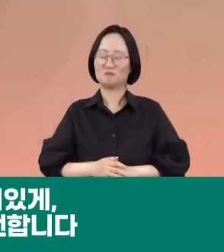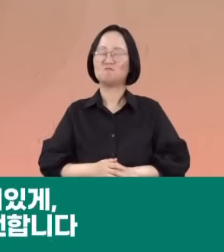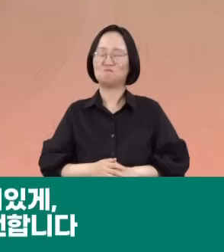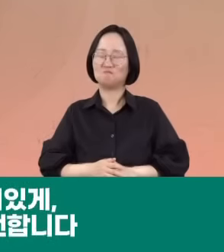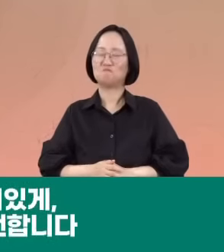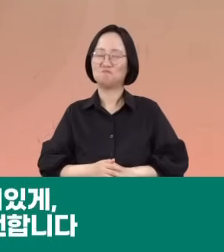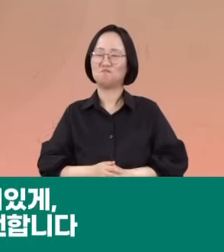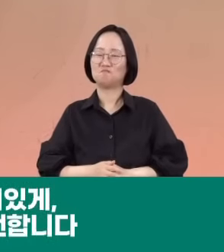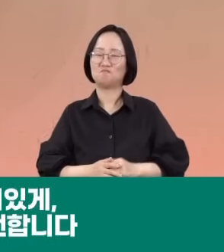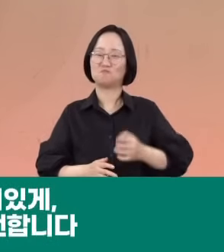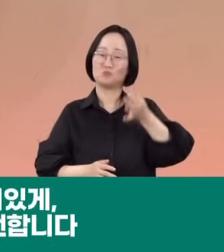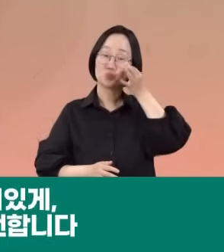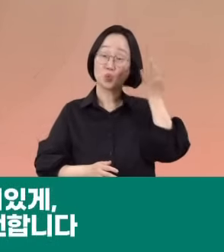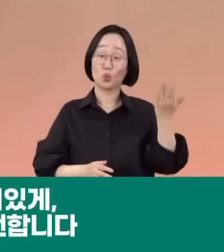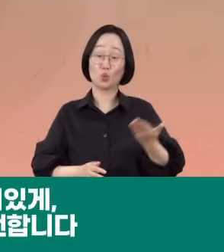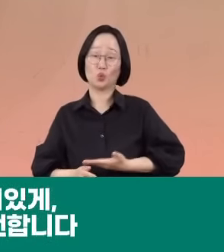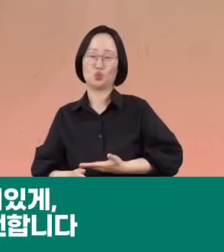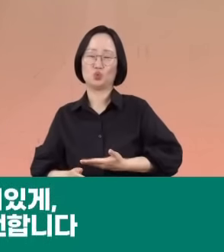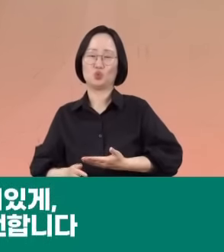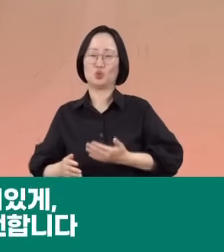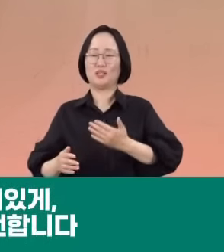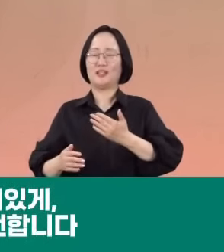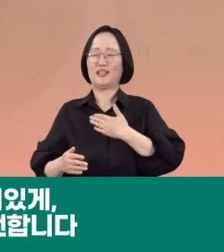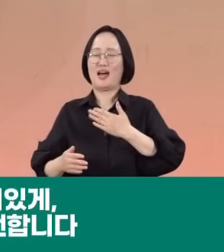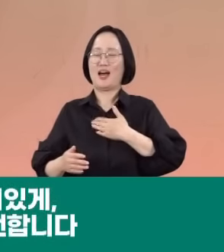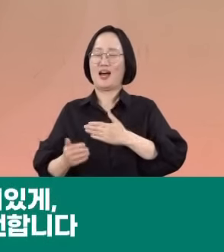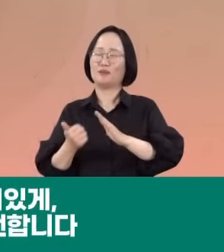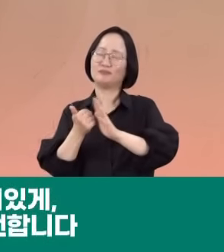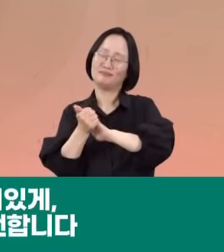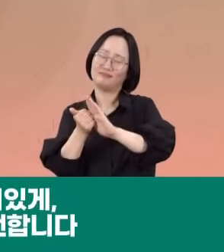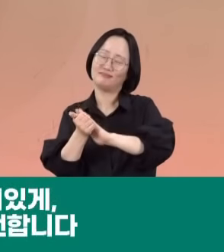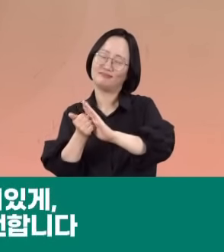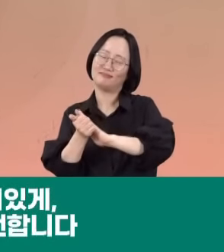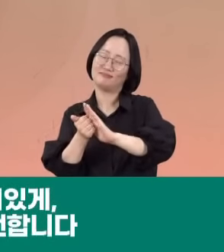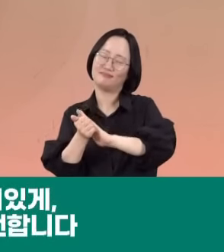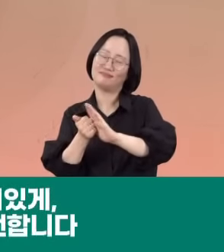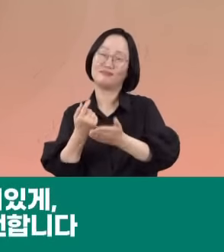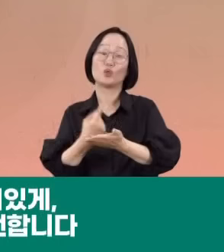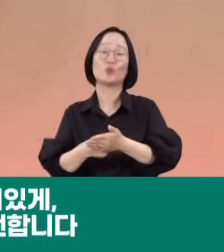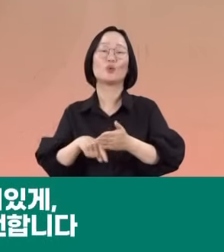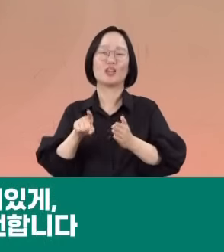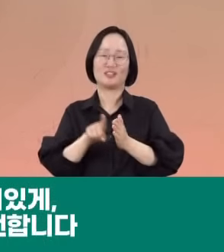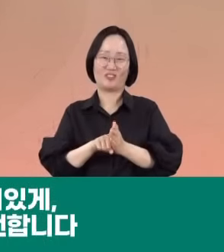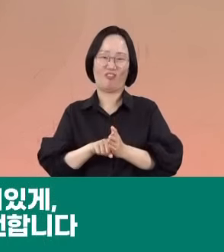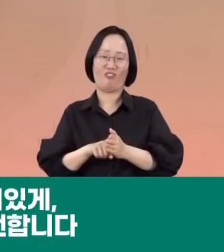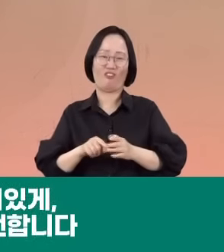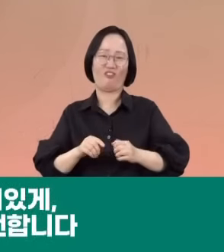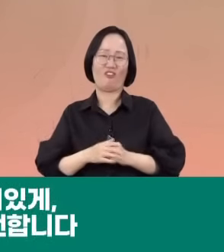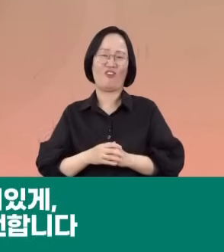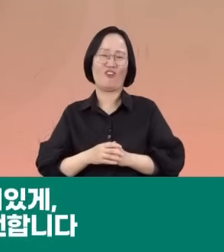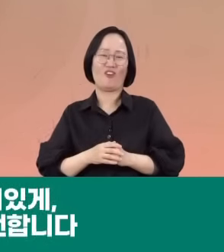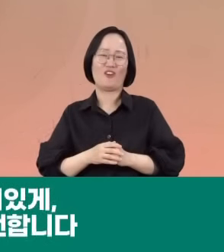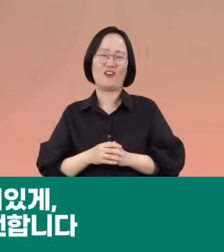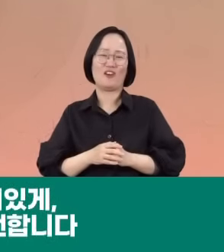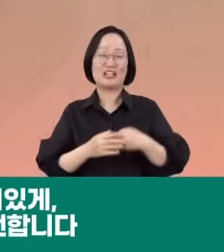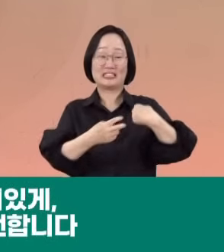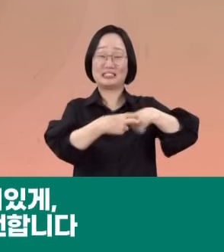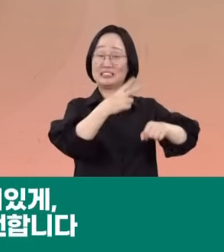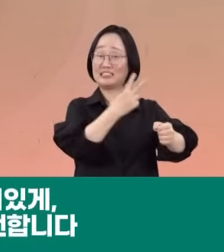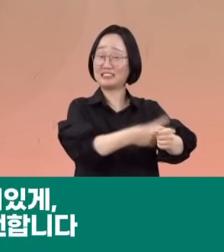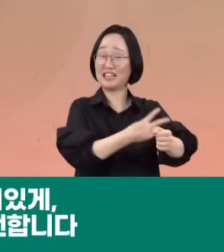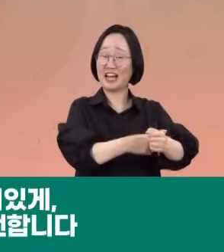주시기 위해서 내 마음을 어류 만져 주시기 위해서 이렇게 회진 온 담당